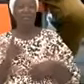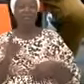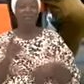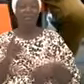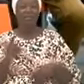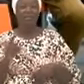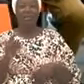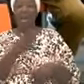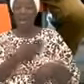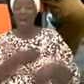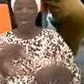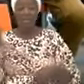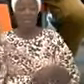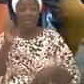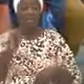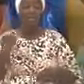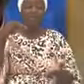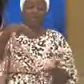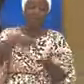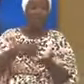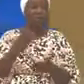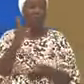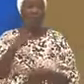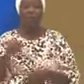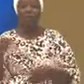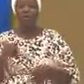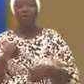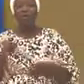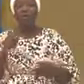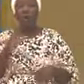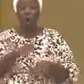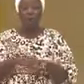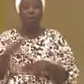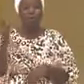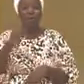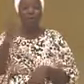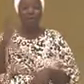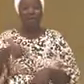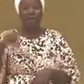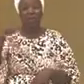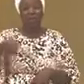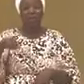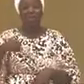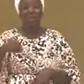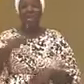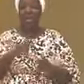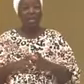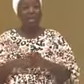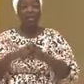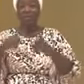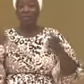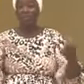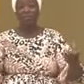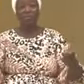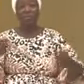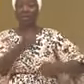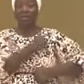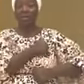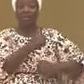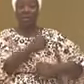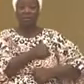et ce thème sur les pieds c'était à mes nombreuses très